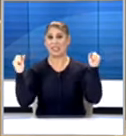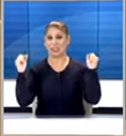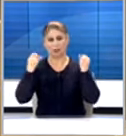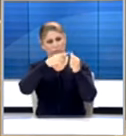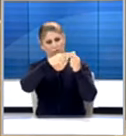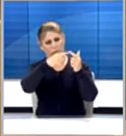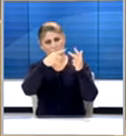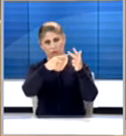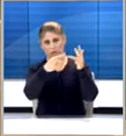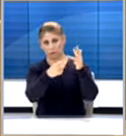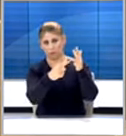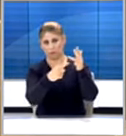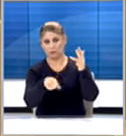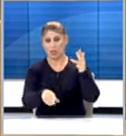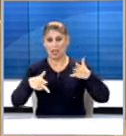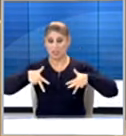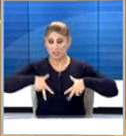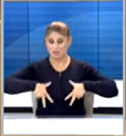Κυβερνάτε